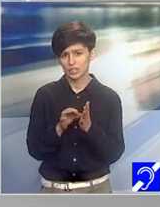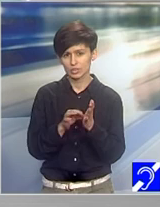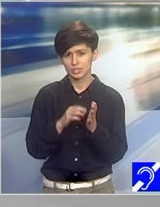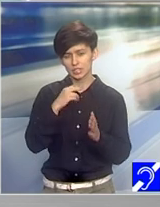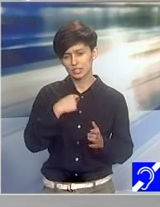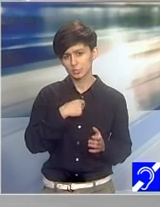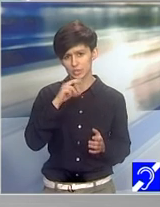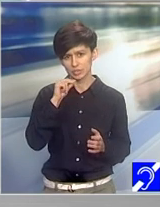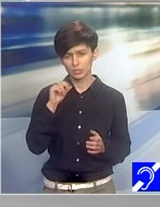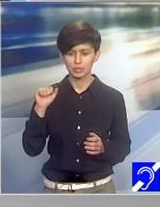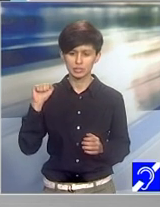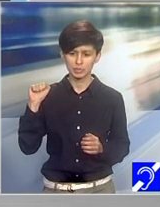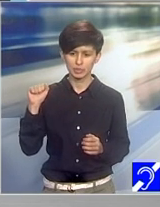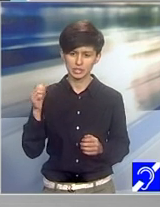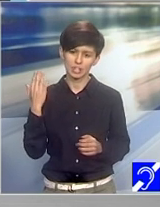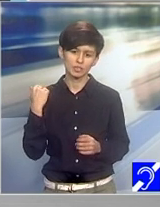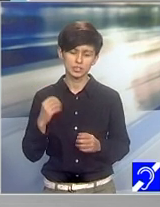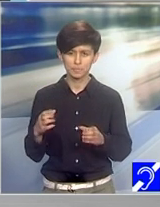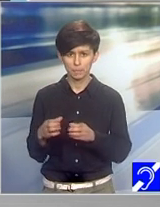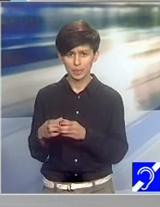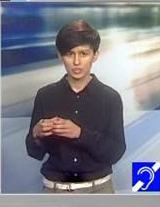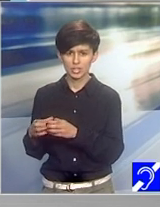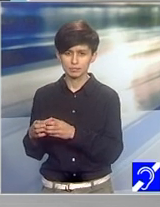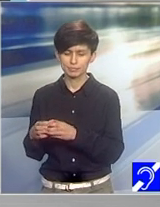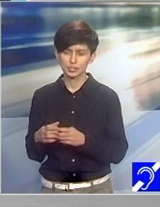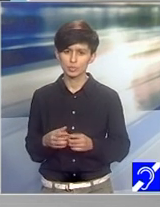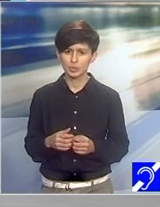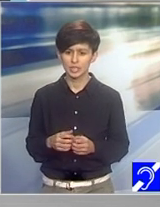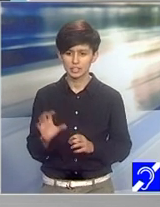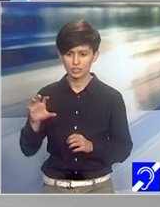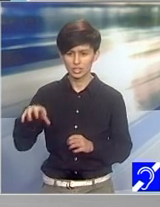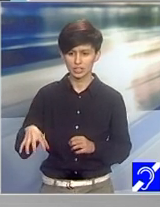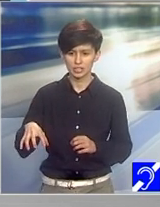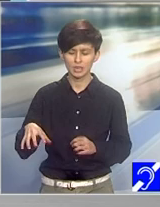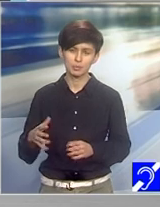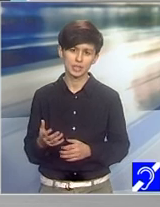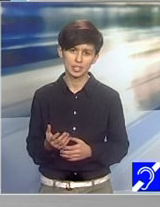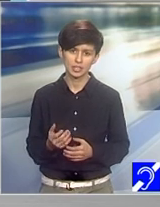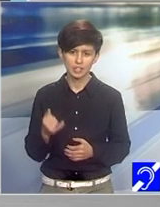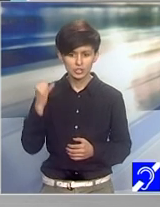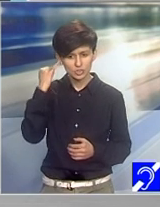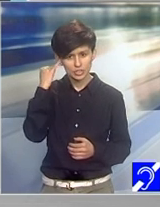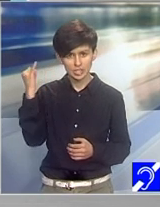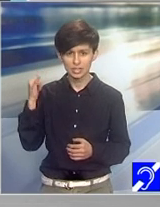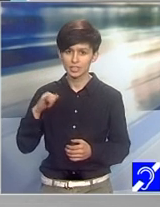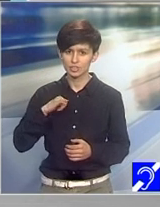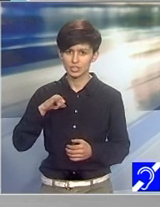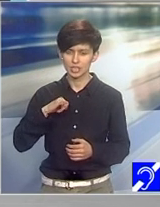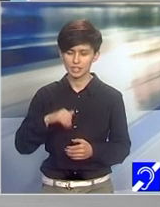partide organizate. Erau mai degrabă grupări, tabere, dar tabere diverse ca și substrat ideologic, ca și interes.